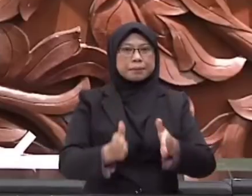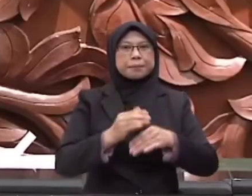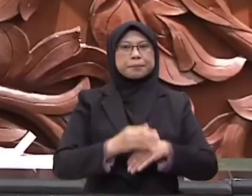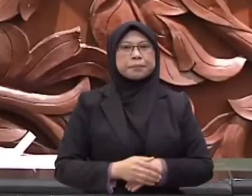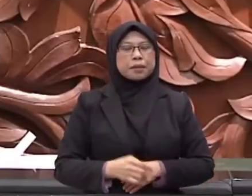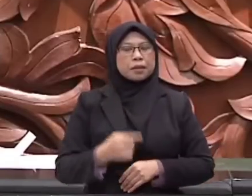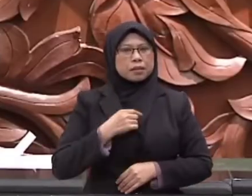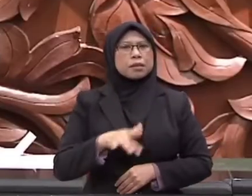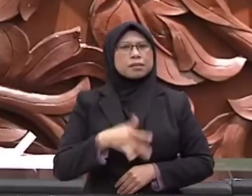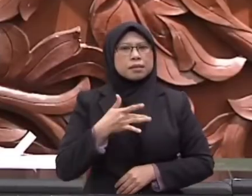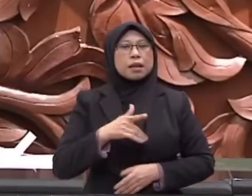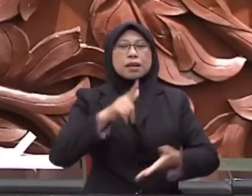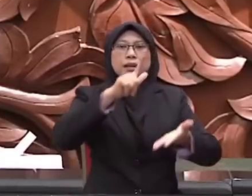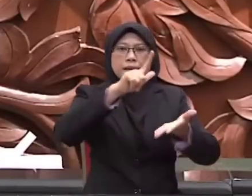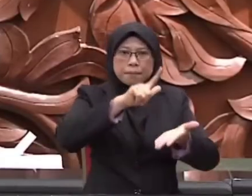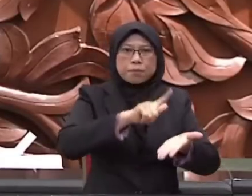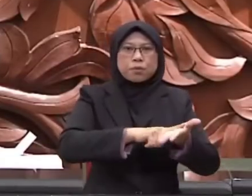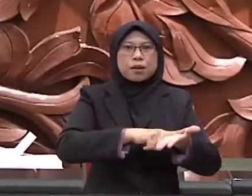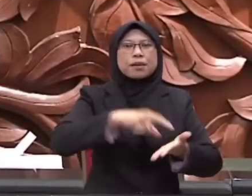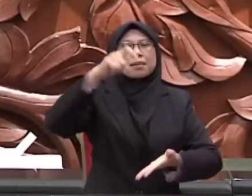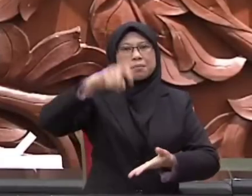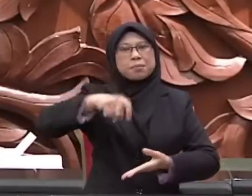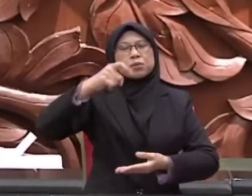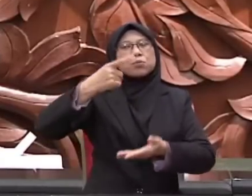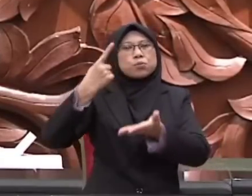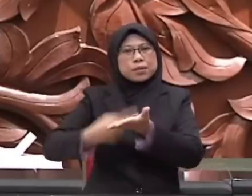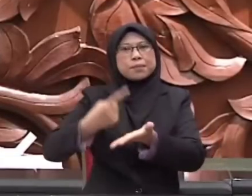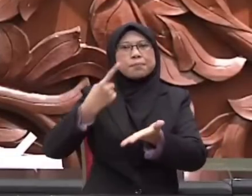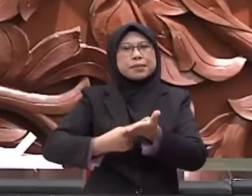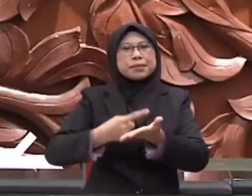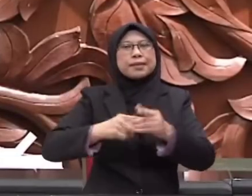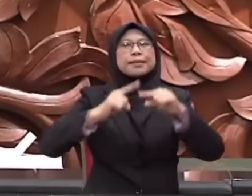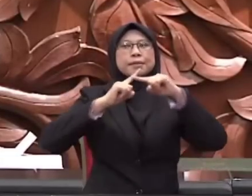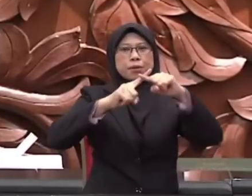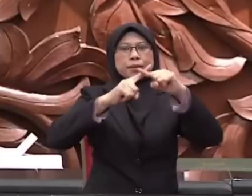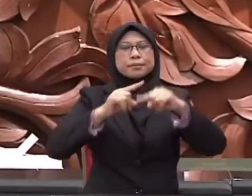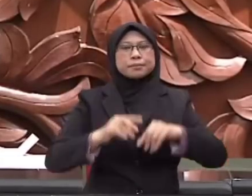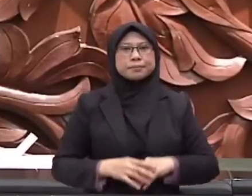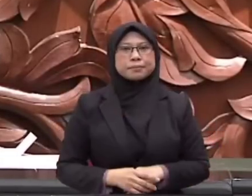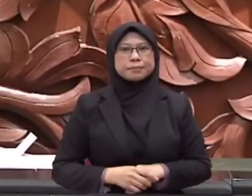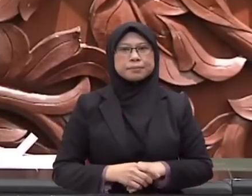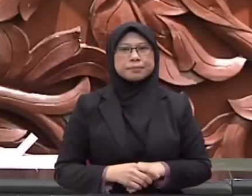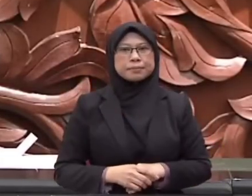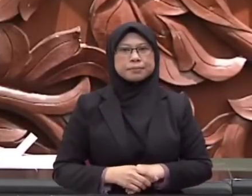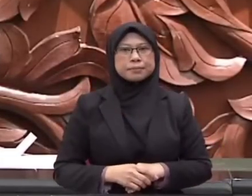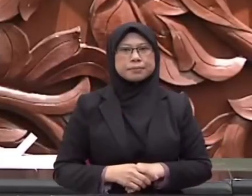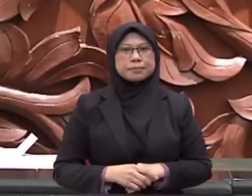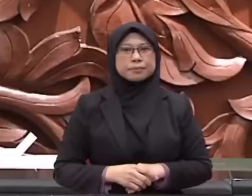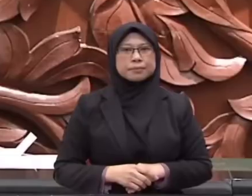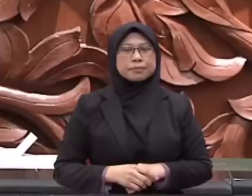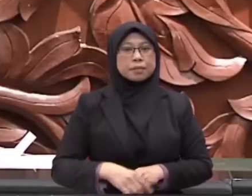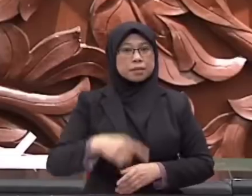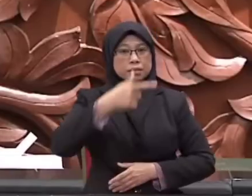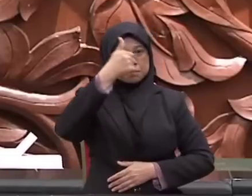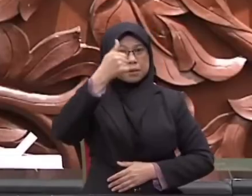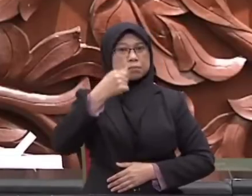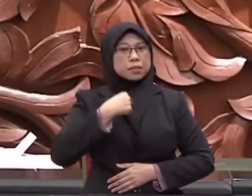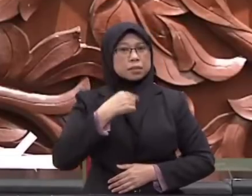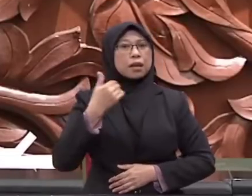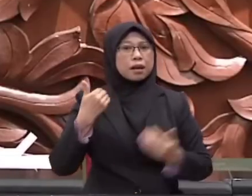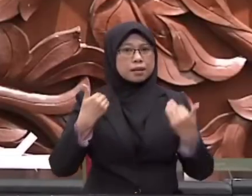bahawa laporan ini harus dibincangkan di dalam Dewan. Baik, oleh kerana kita ada